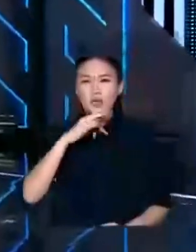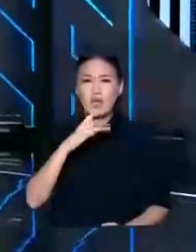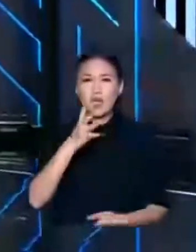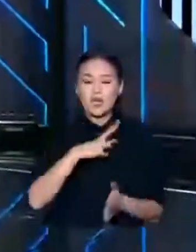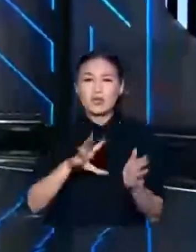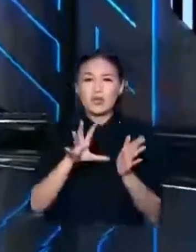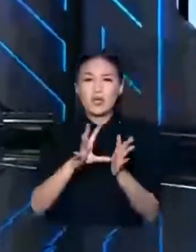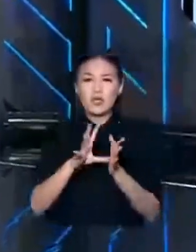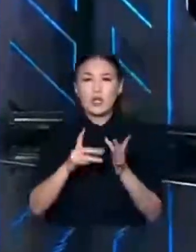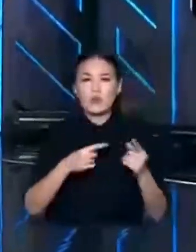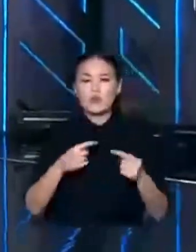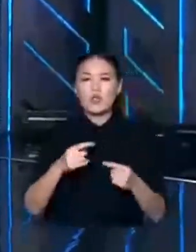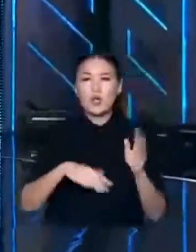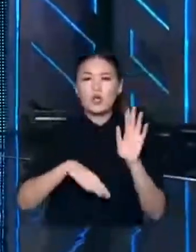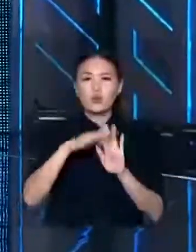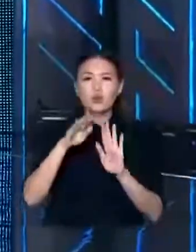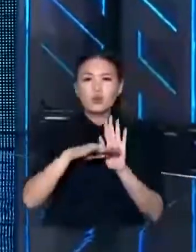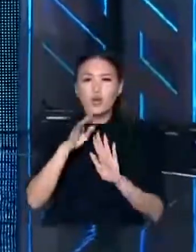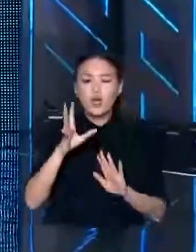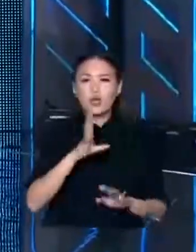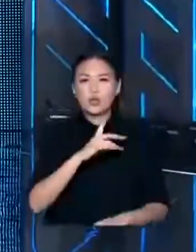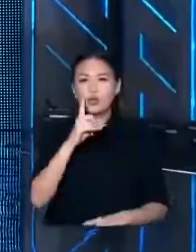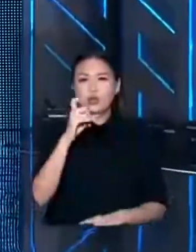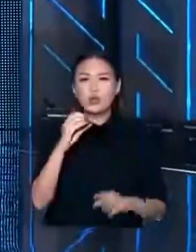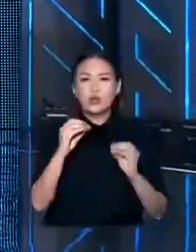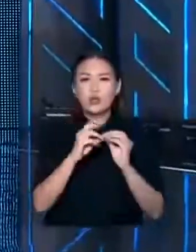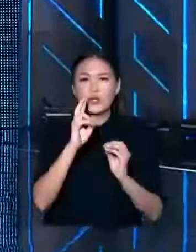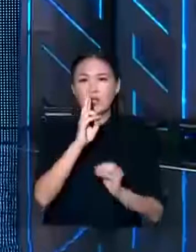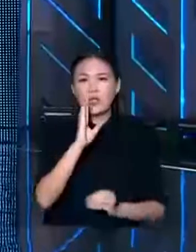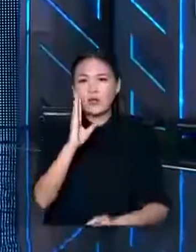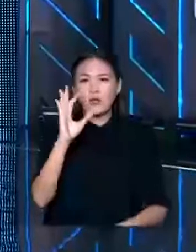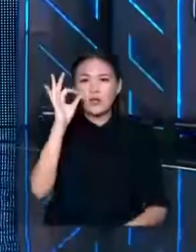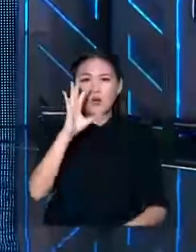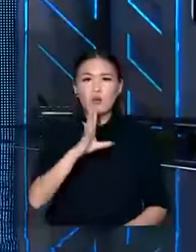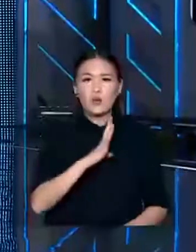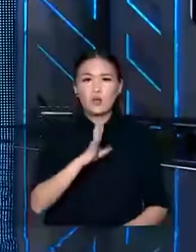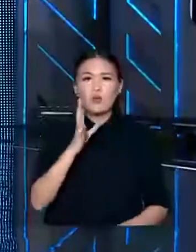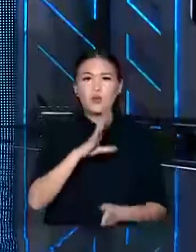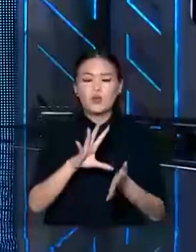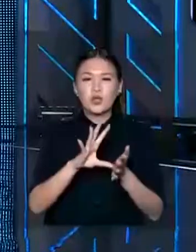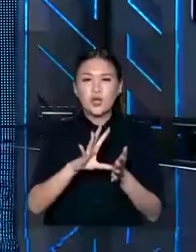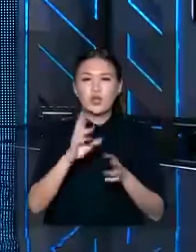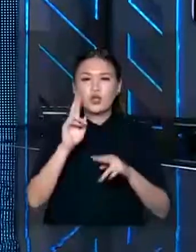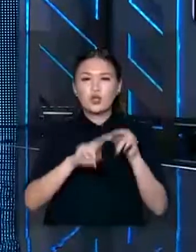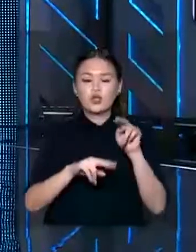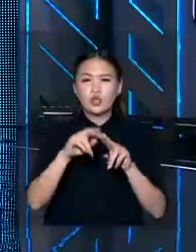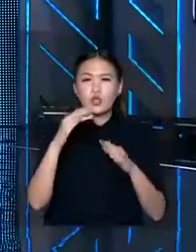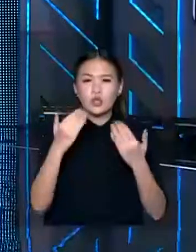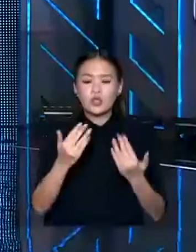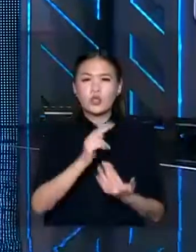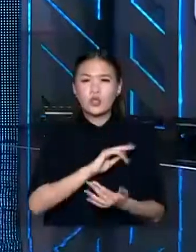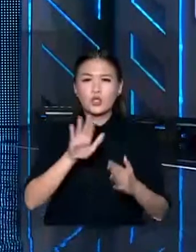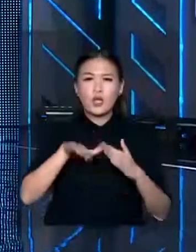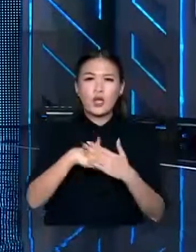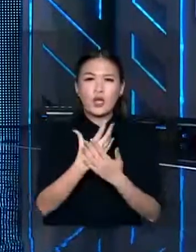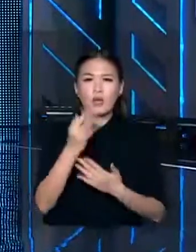электрмен жабдықтауды жақсарту мақсатында кернеуі 110 киловатт жоғары вольт электр желісінің құрылысы жүріп жатыр. Жаңа желі